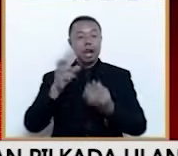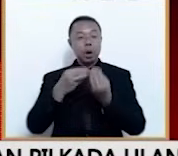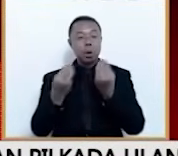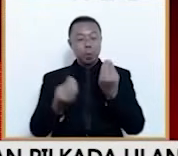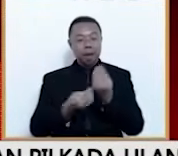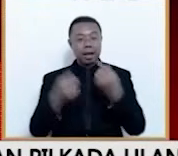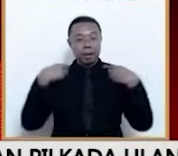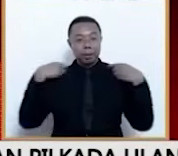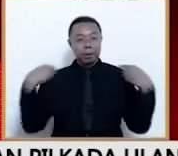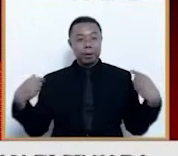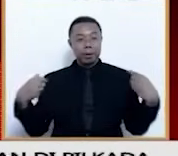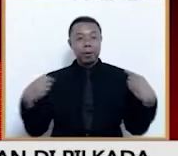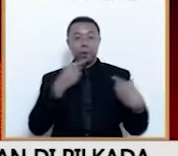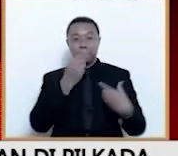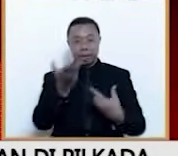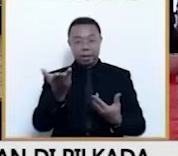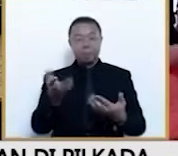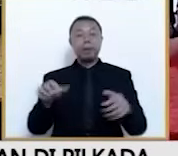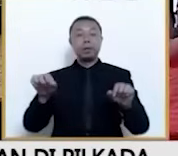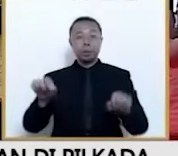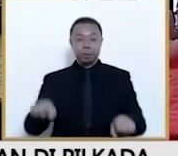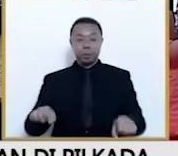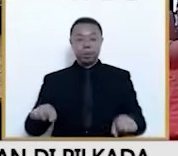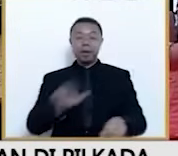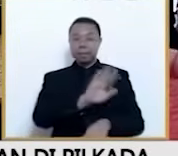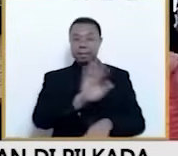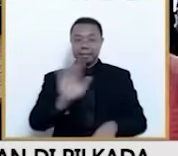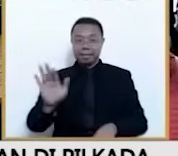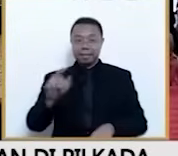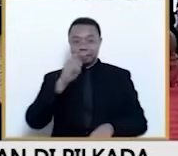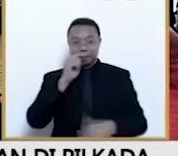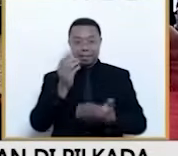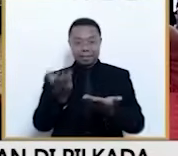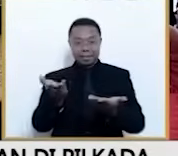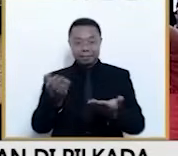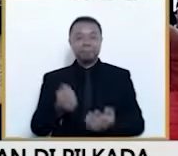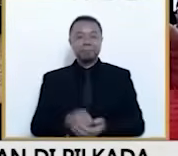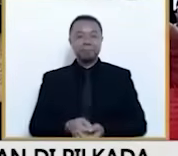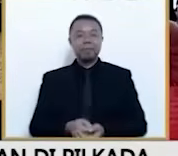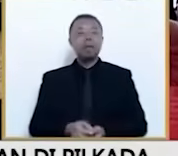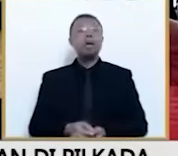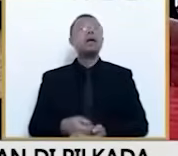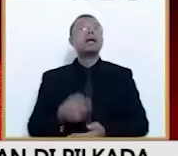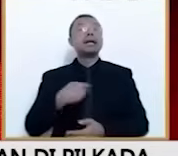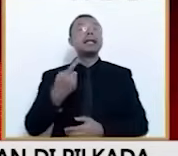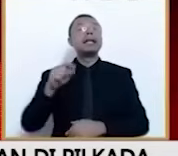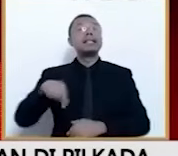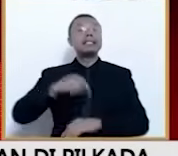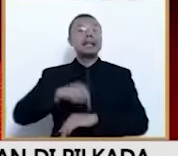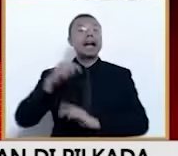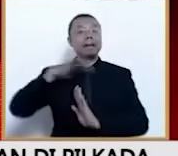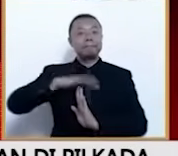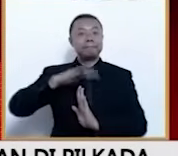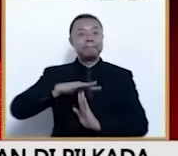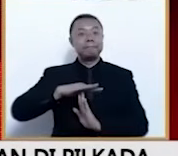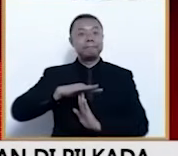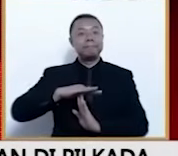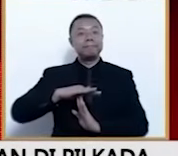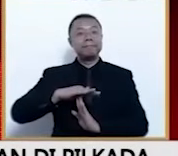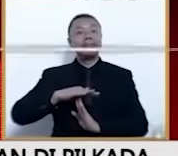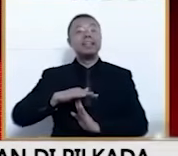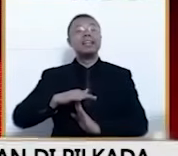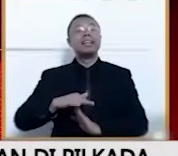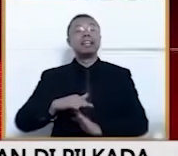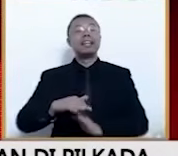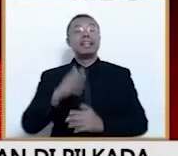calon wakil gubernur untuk kembali ke tempat duduk masing-masing. Bapak, silakan. Baik pemirsa, kita akan jeda dahulu dan debat masih akan